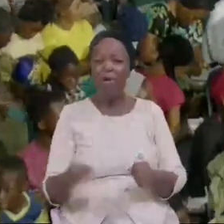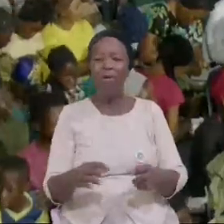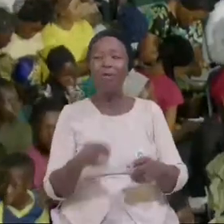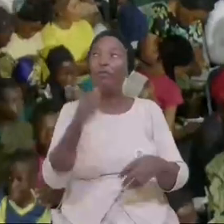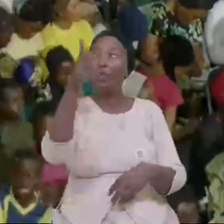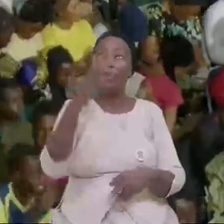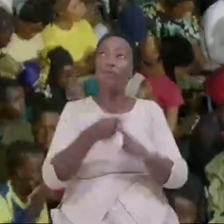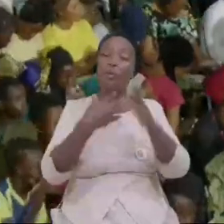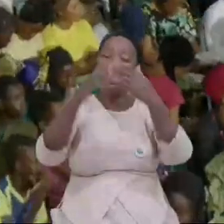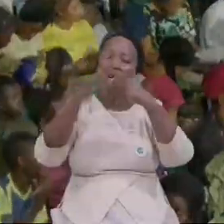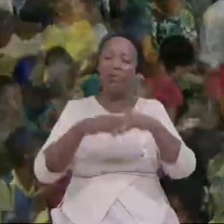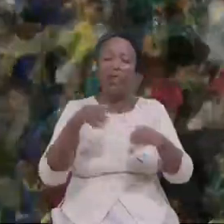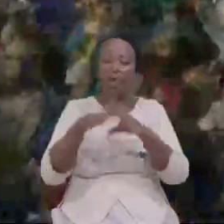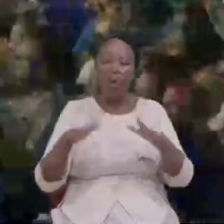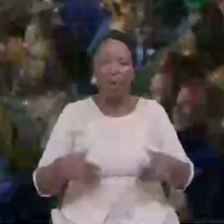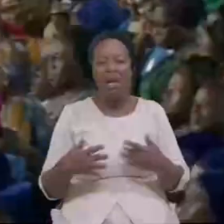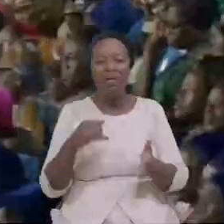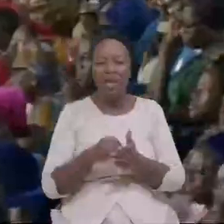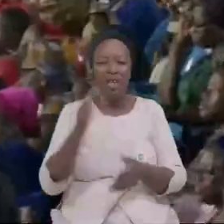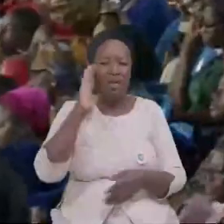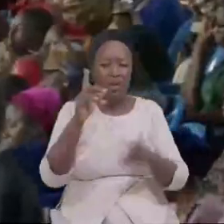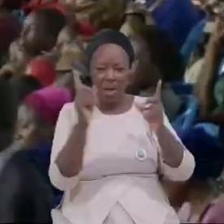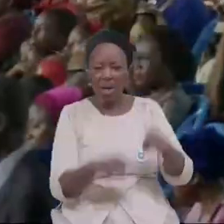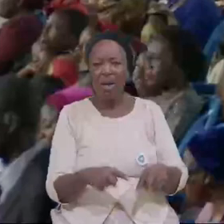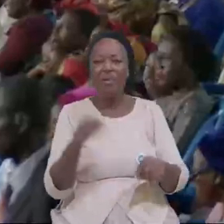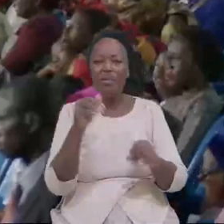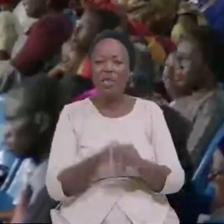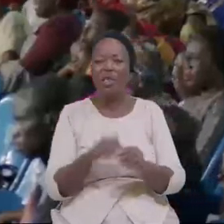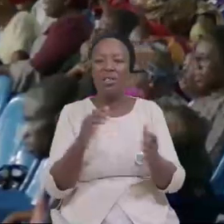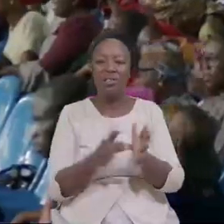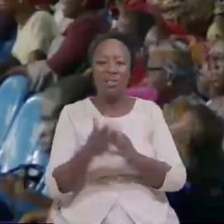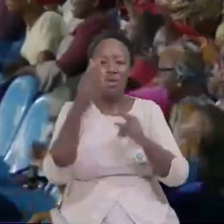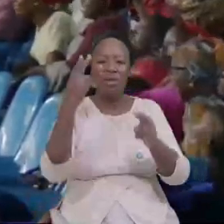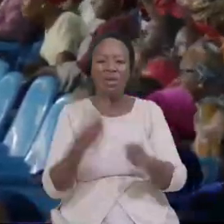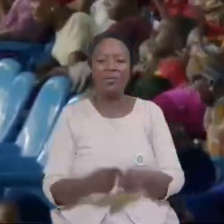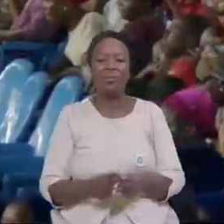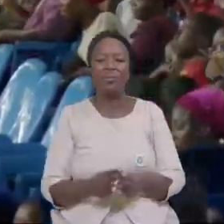haut, dans ta vie? Ça va venir au nom de Jésus.